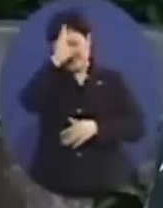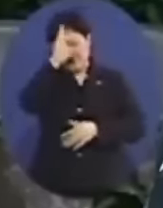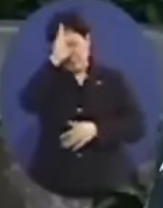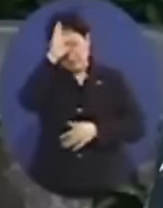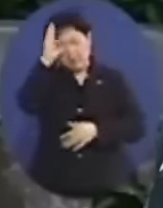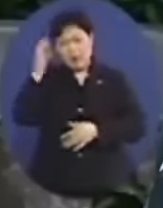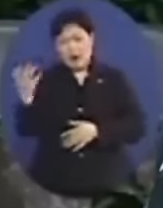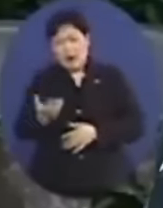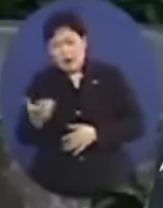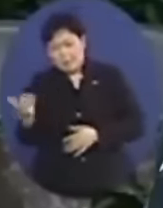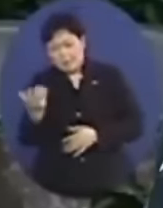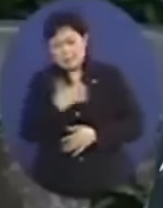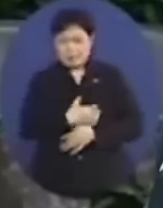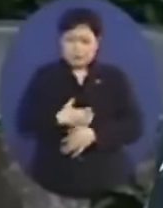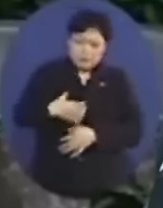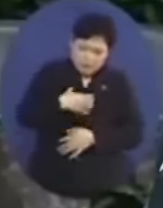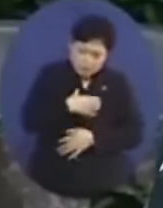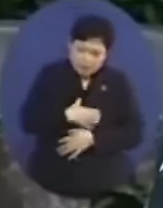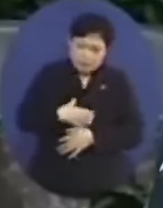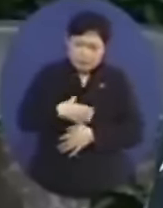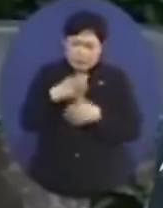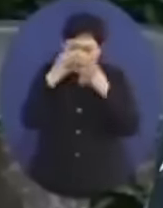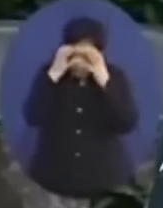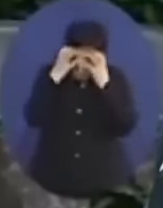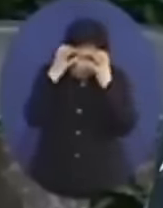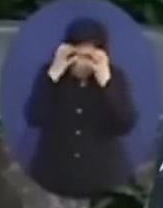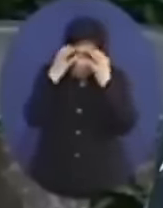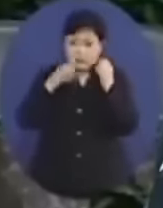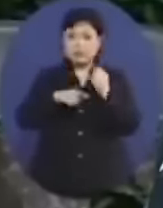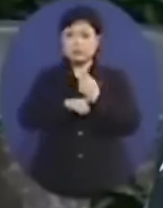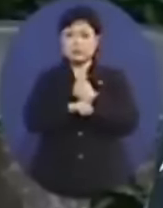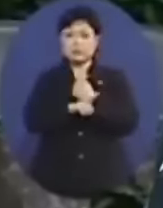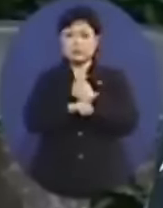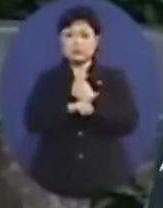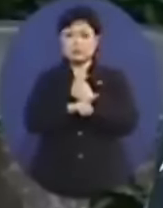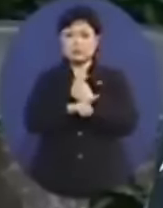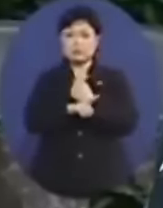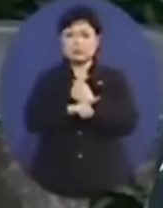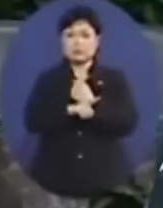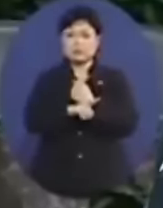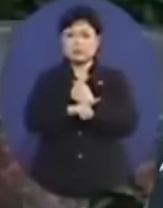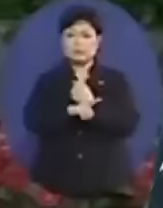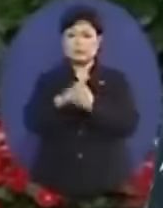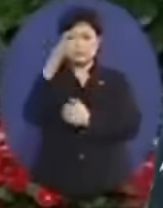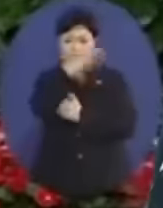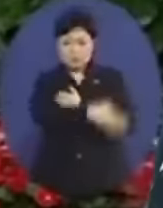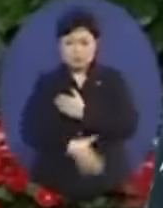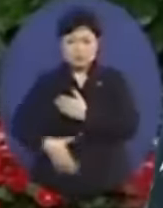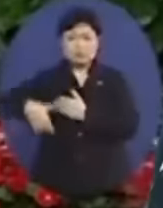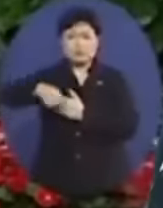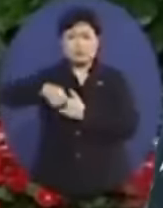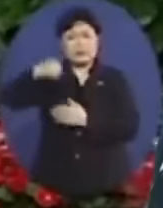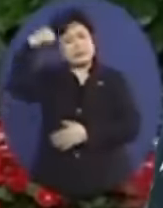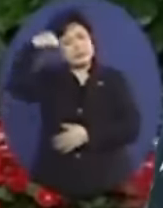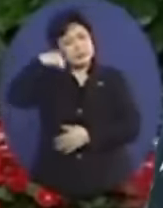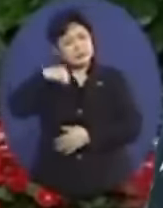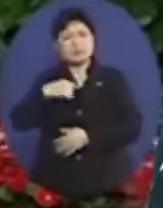앓고 괴로워하고 고통스러운 것은 육체가 느끼는